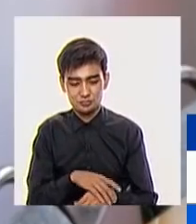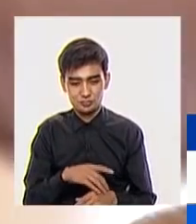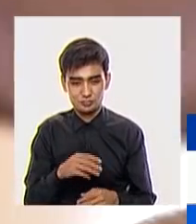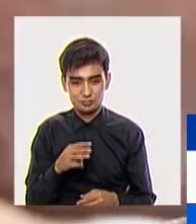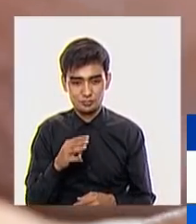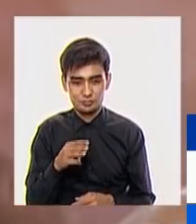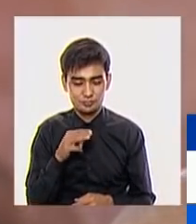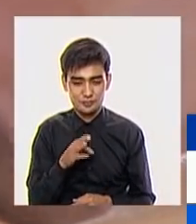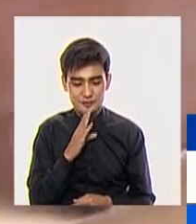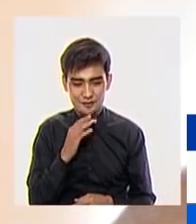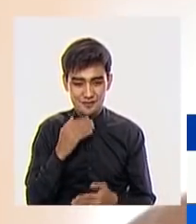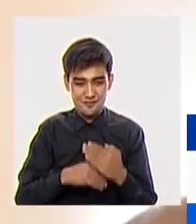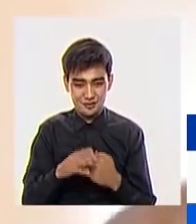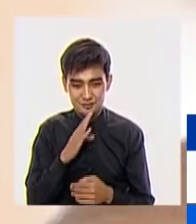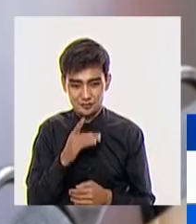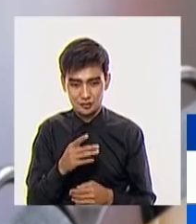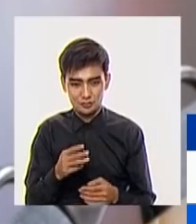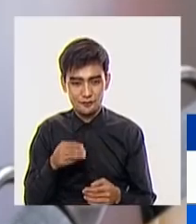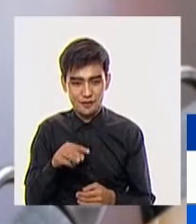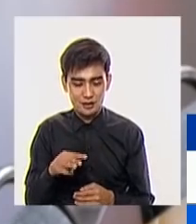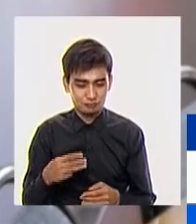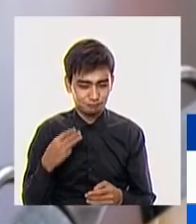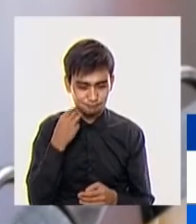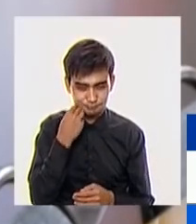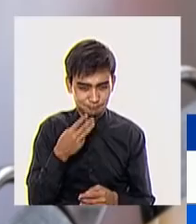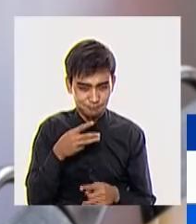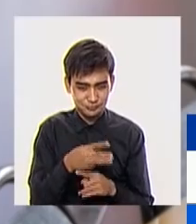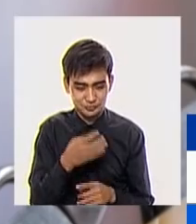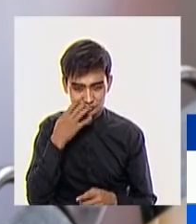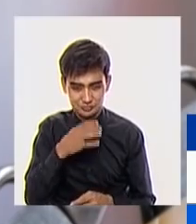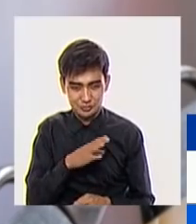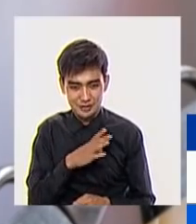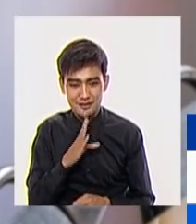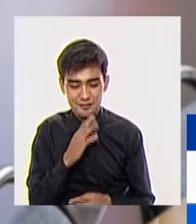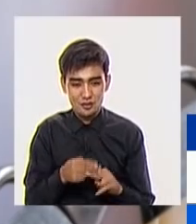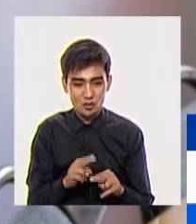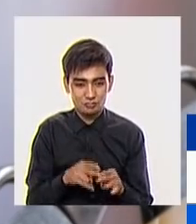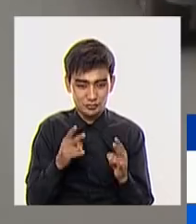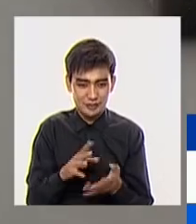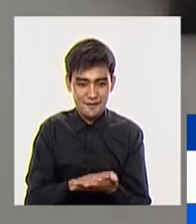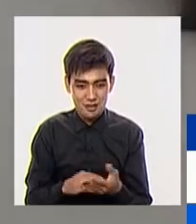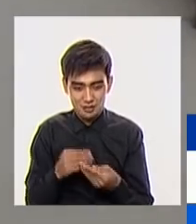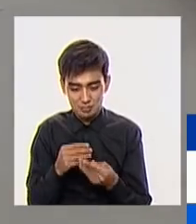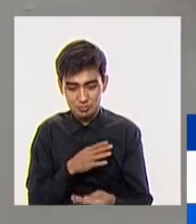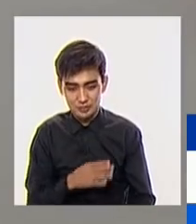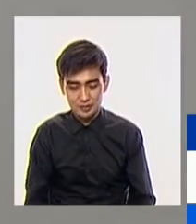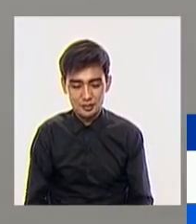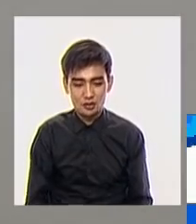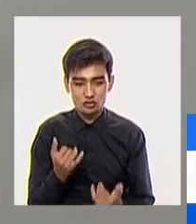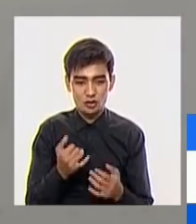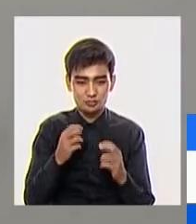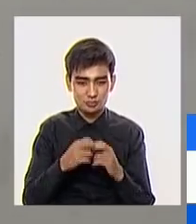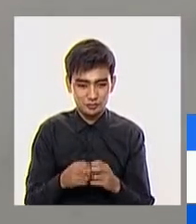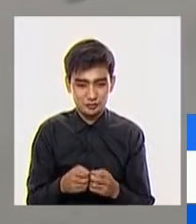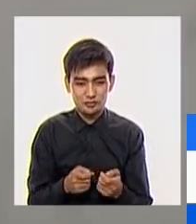прижгла девушке-инвалиду лицо. Это и есть бытовое насилие. Но напишет ли сама девушка пострадавшее заявление? Сейчас административное